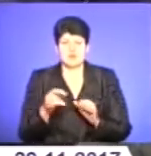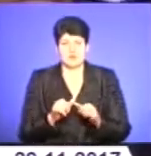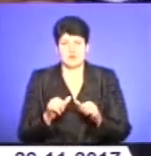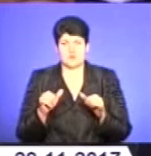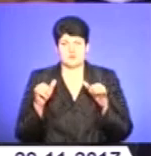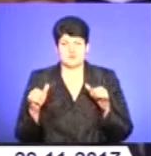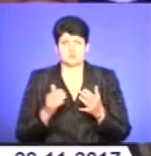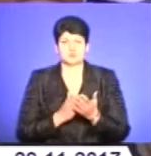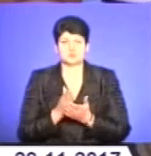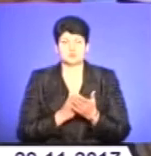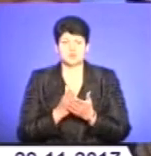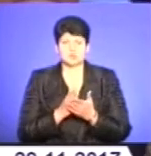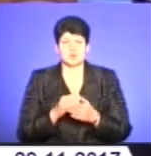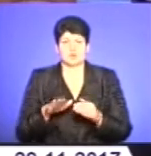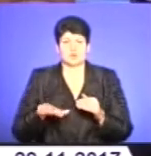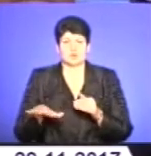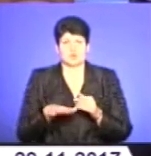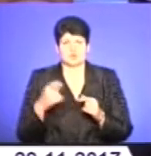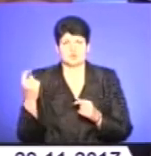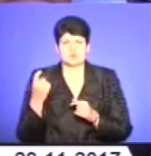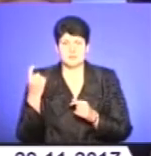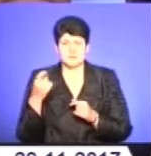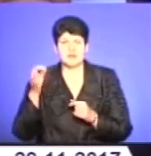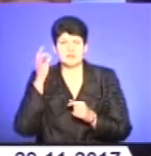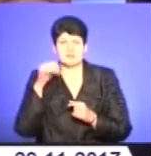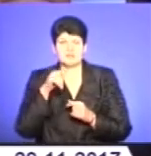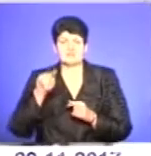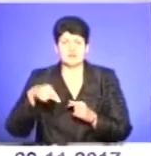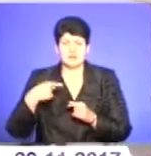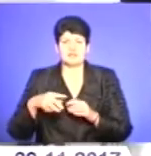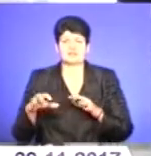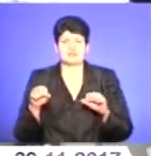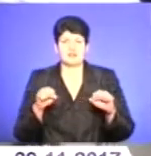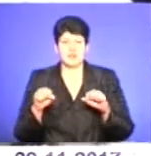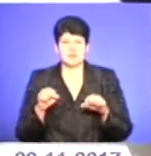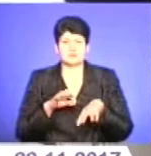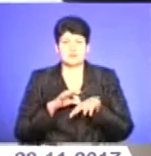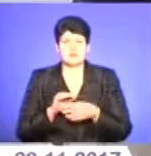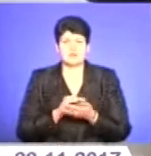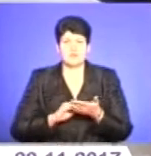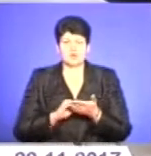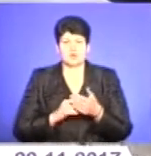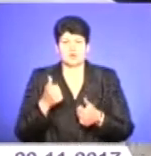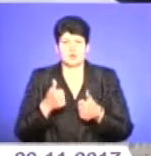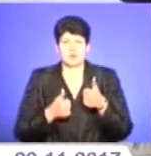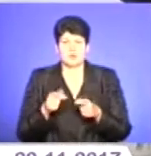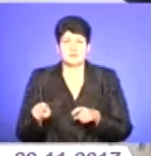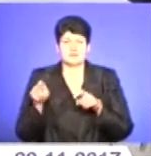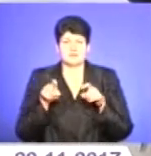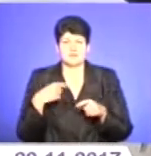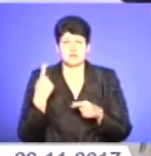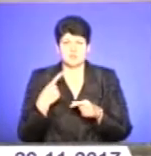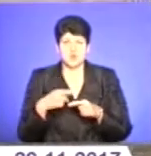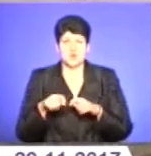розвитку інфраструктури та дорожнього господарства. Нагадаю, вони вимагали від влади провести повторний конкурс для перевізників області і